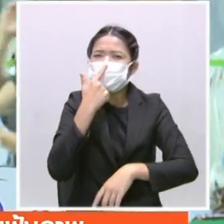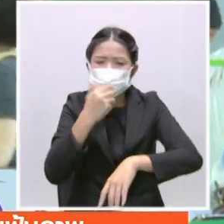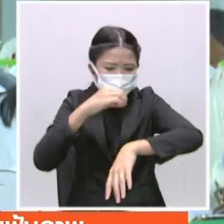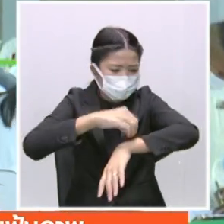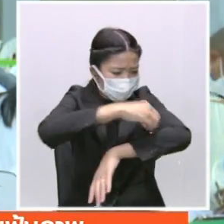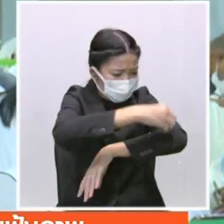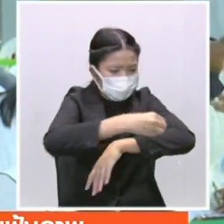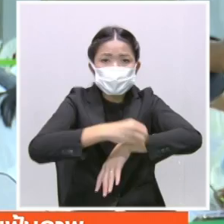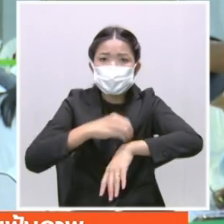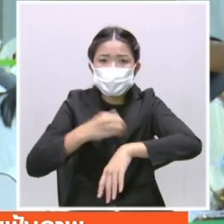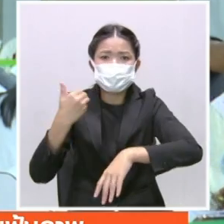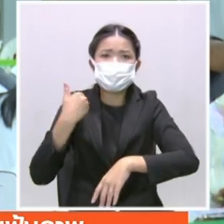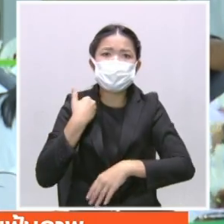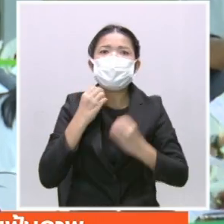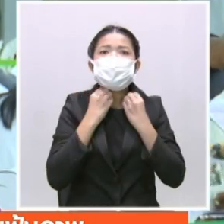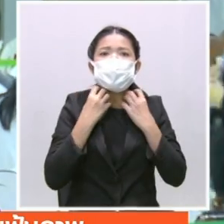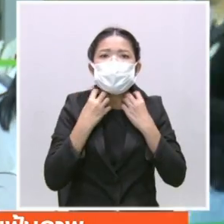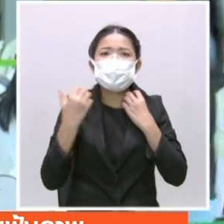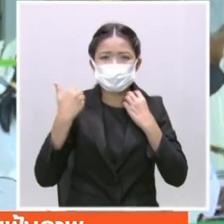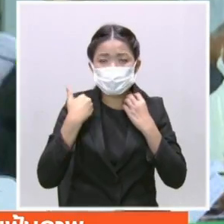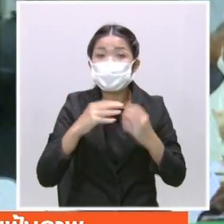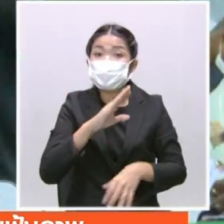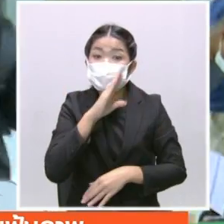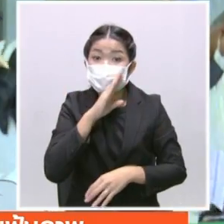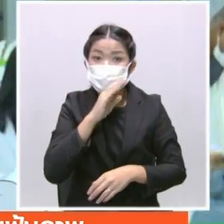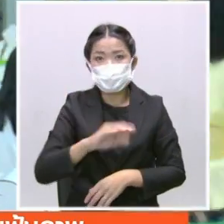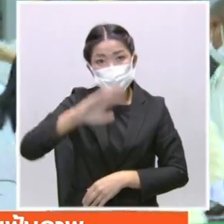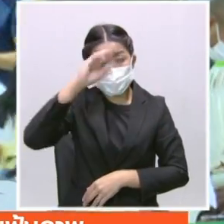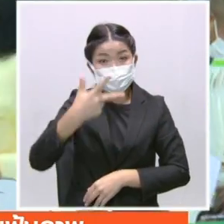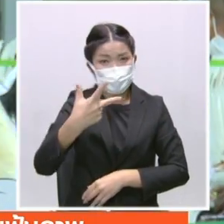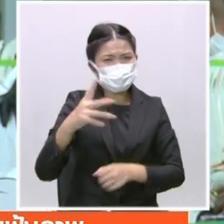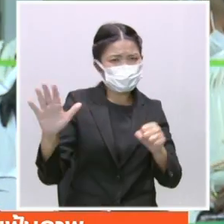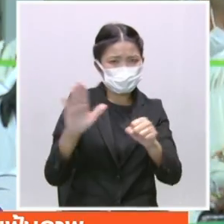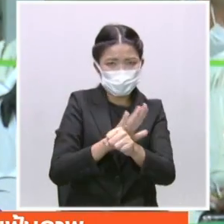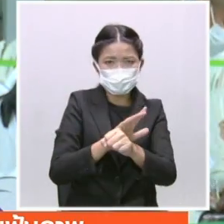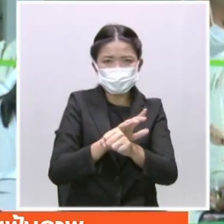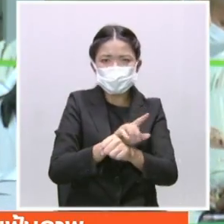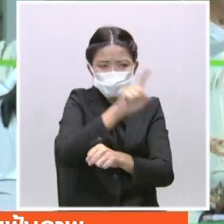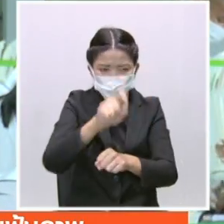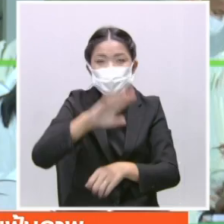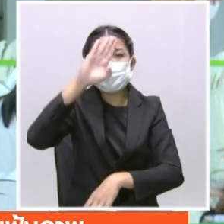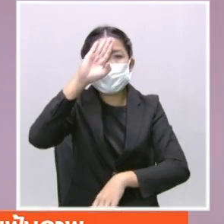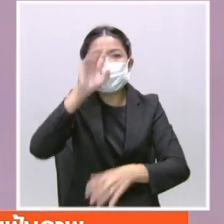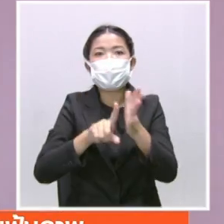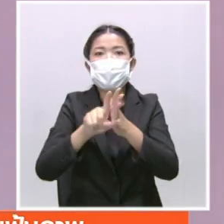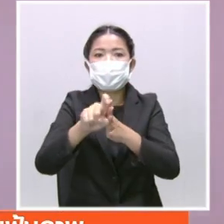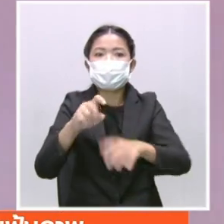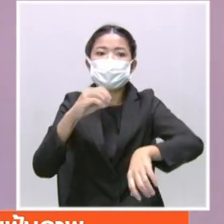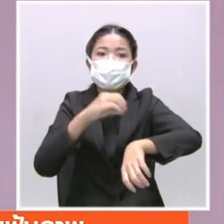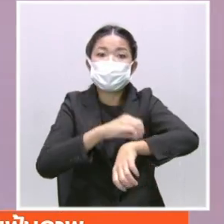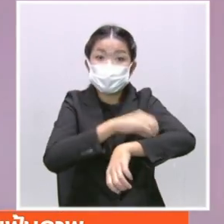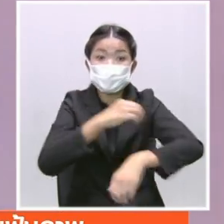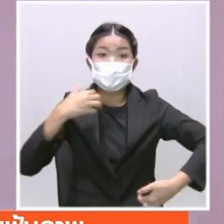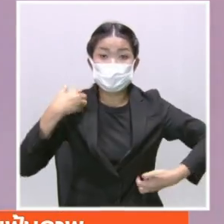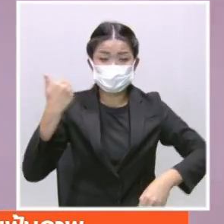าและมีภาวะต่อมน้ำเหลืองโตนะคะถ้าหากมีครบทั้ง3องค์ประกอบสันนิษฐานได้ว่าเป็นโรคฝีดาดลิงโดยผื่